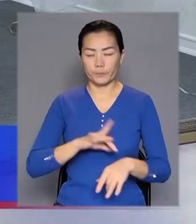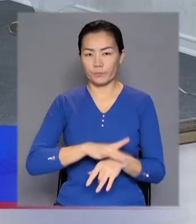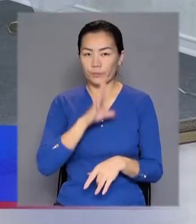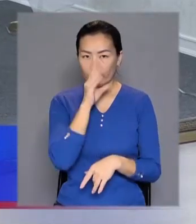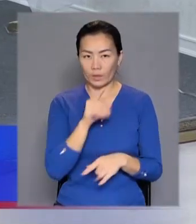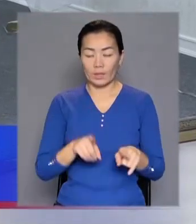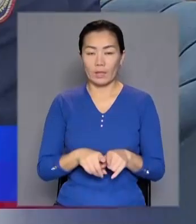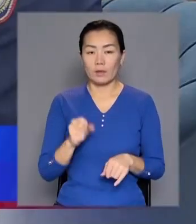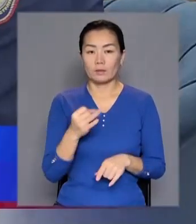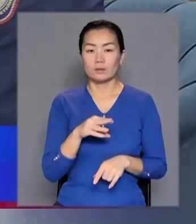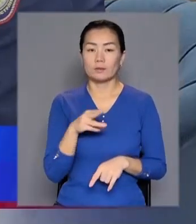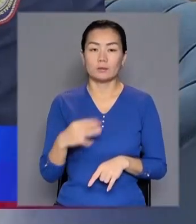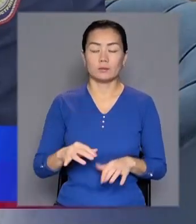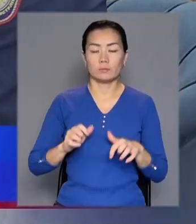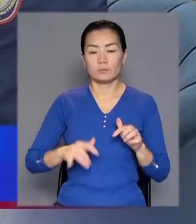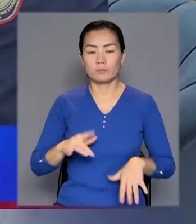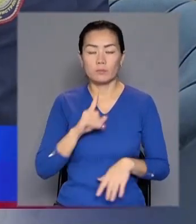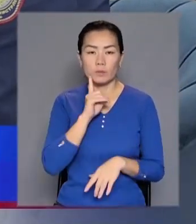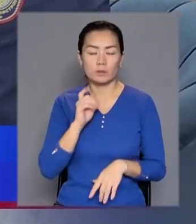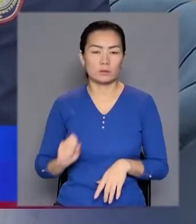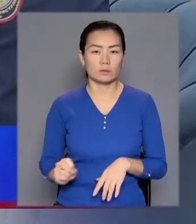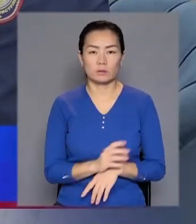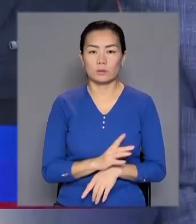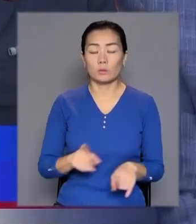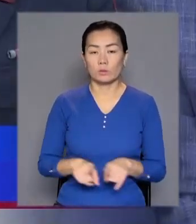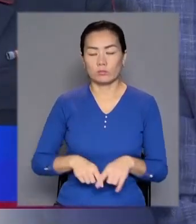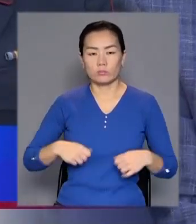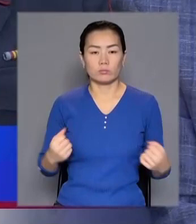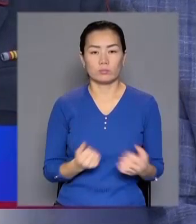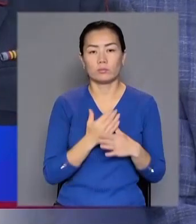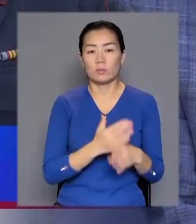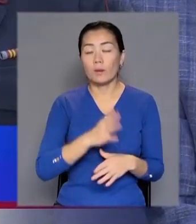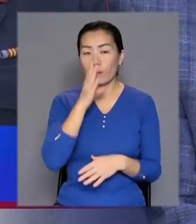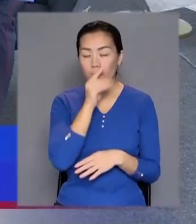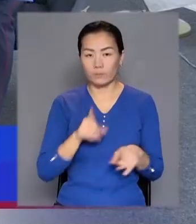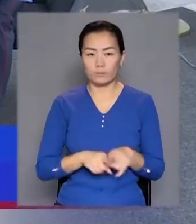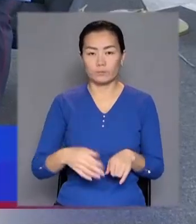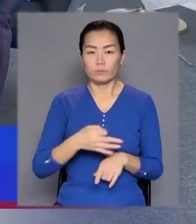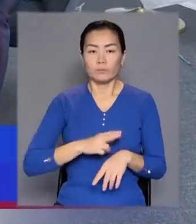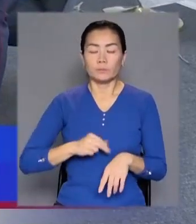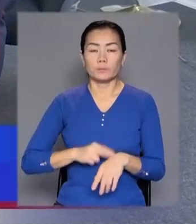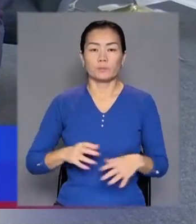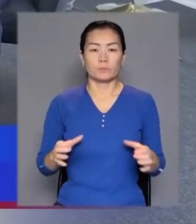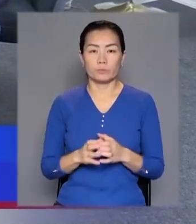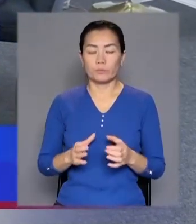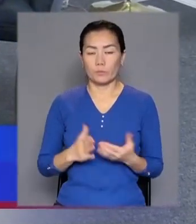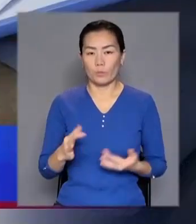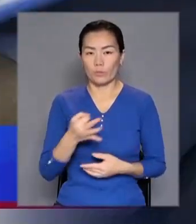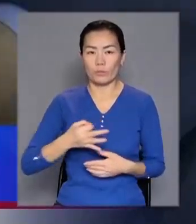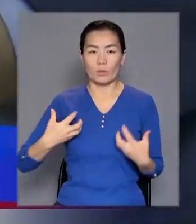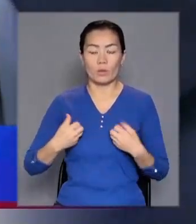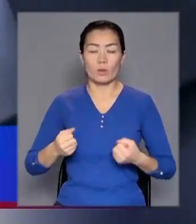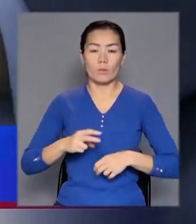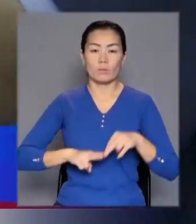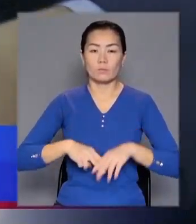алады. Ал IT технологияны меңгерген жастар мен студенттерде бұған зор мүмкіндік бар. Осы орайда облыстық полиция департаменті облыстық